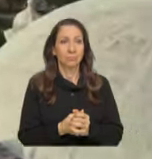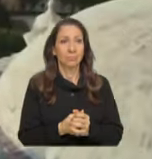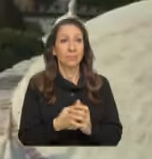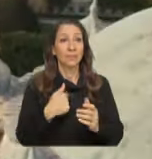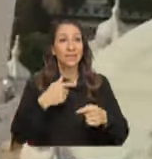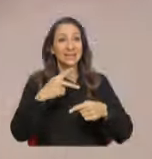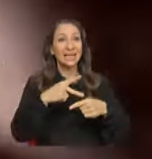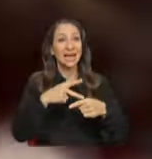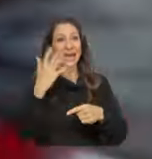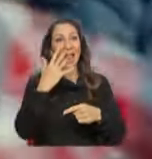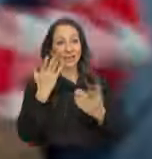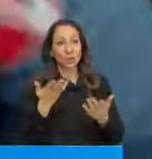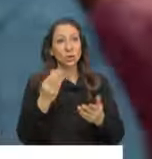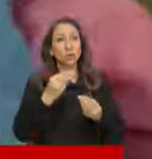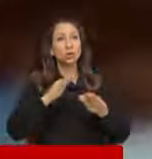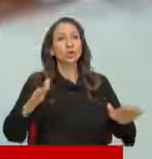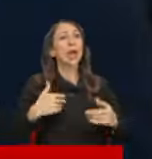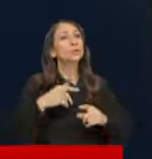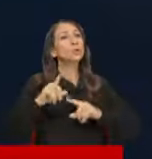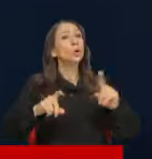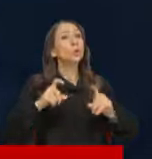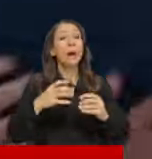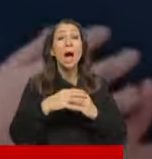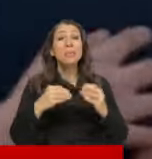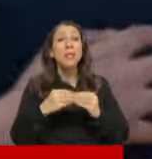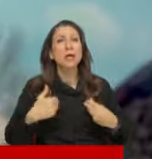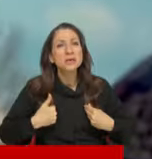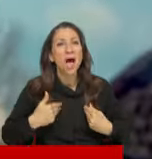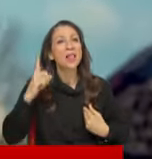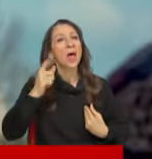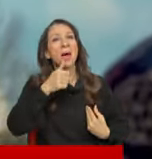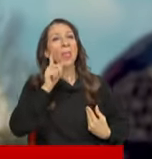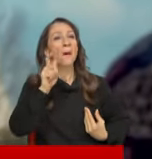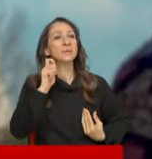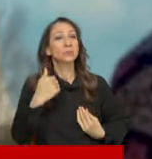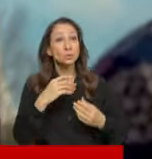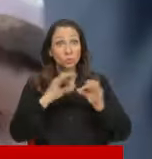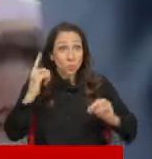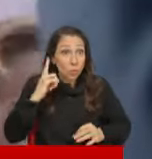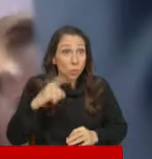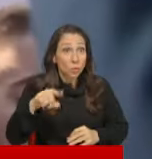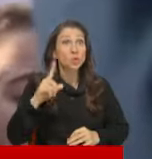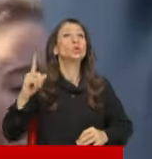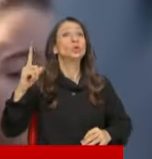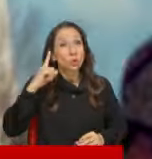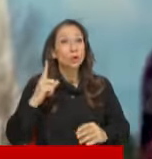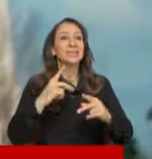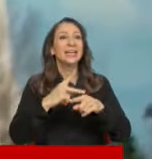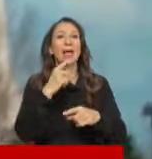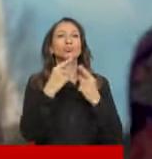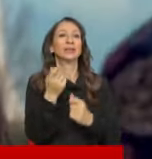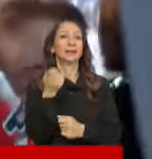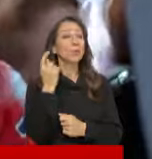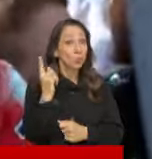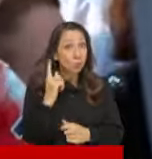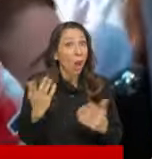Zeydan Karalar çocuklara sordum Adanalıyık Allah'ın adamıyık sözünü Duydunuz mu duyduk Zeydan amca dediler